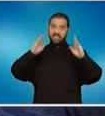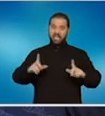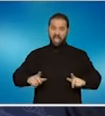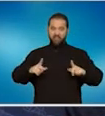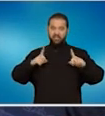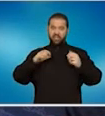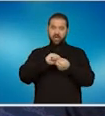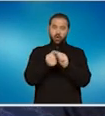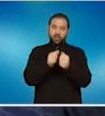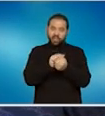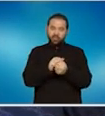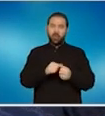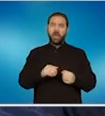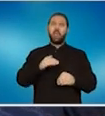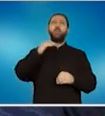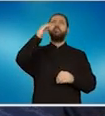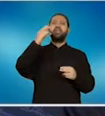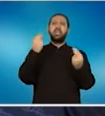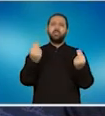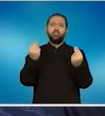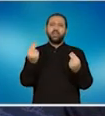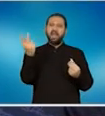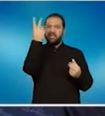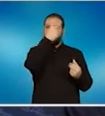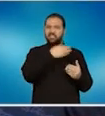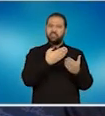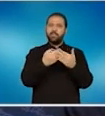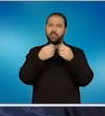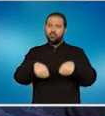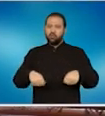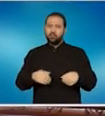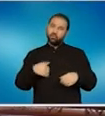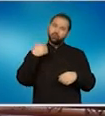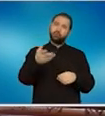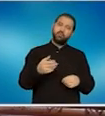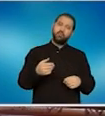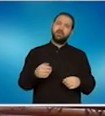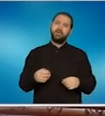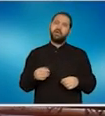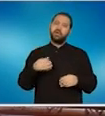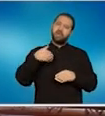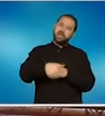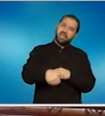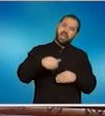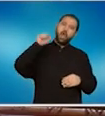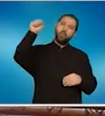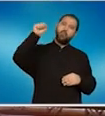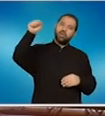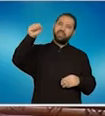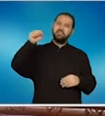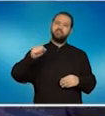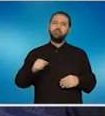luptătoare, mărturisitoare, plină de bunătate și de înțelegere pentru toți. A readus-o după 89. A mai readus demnitatea